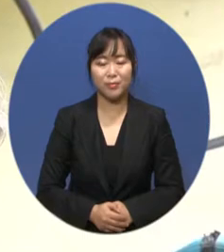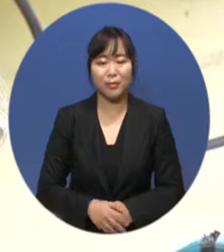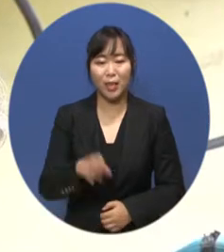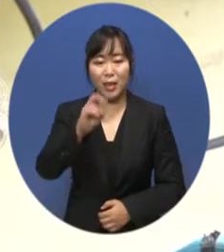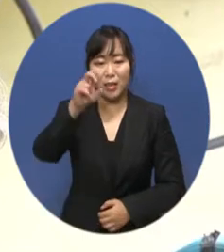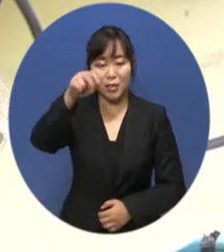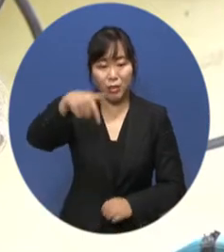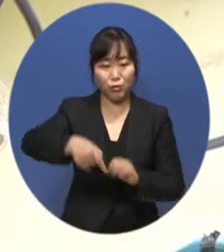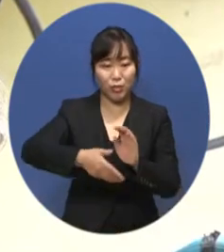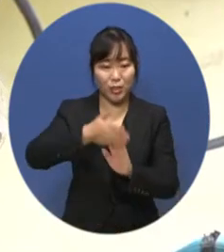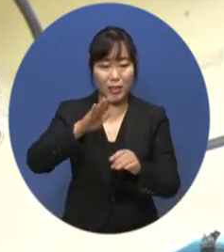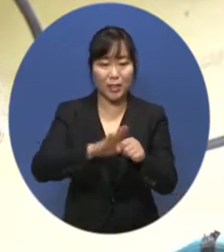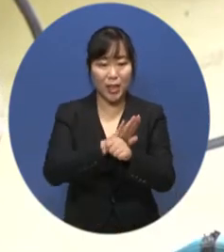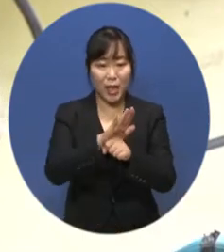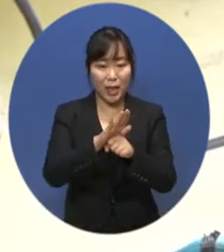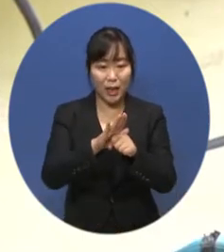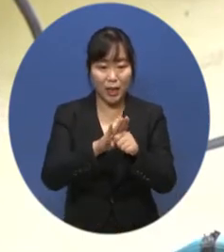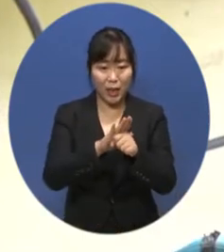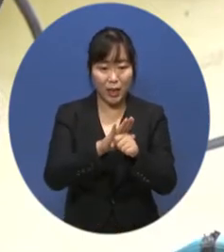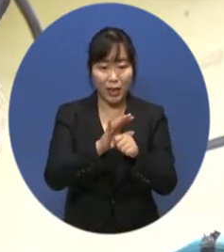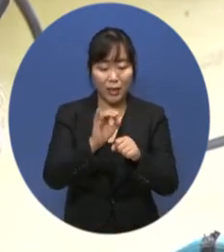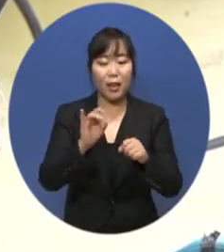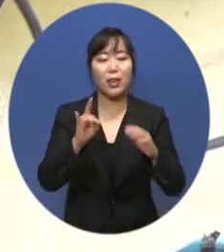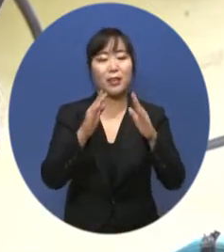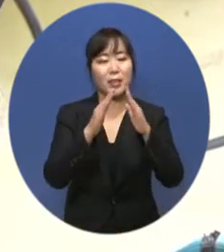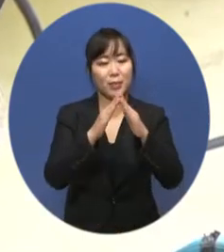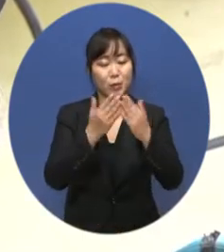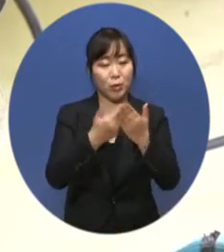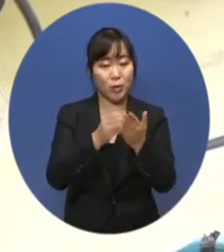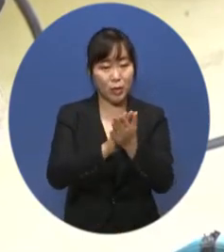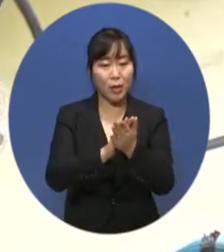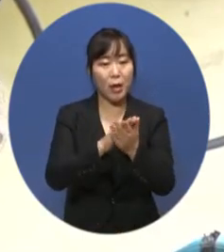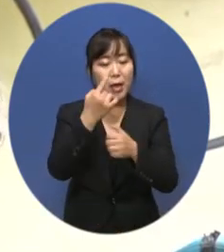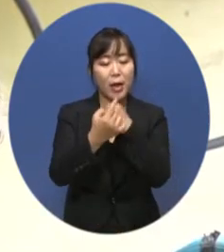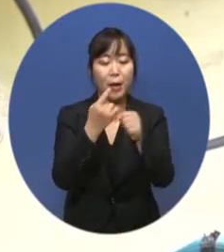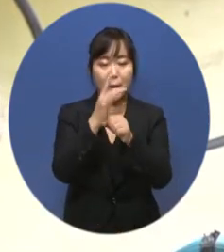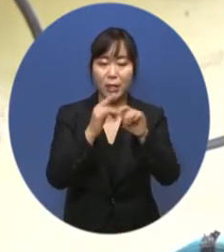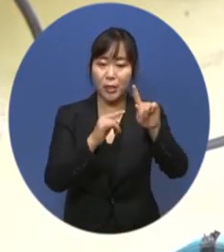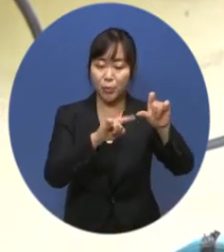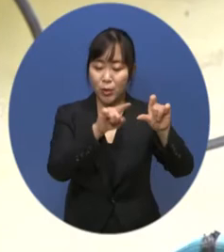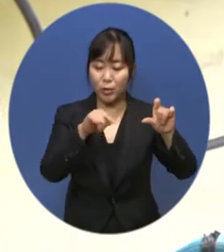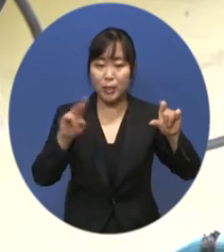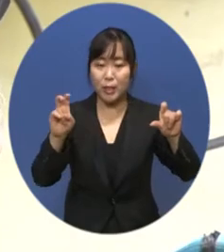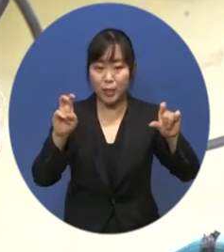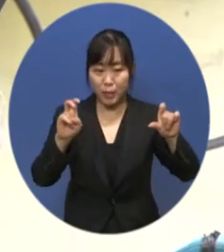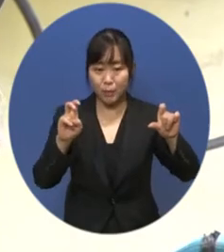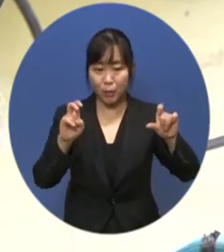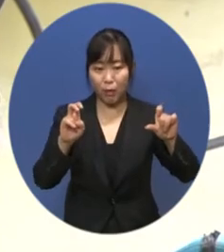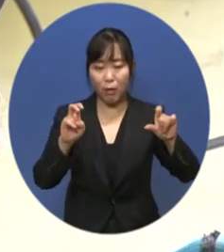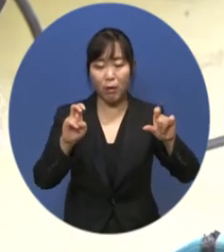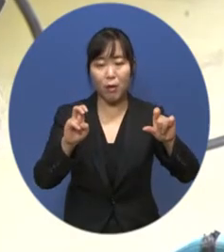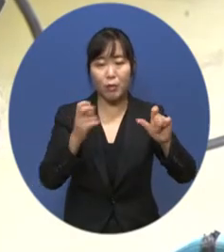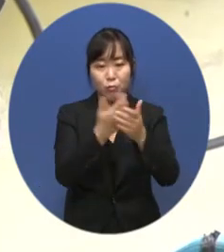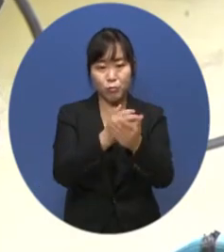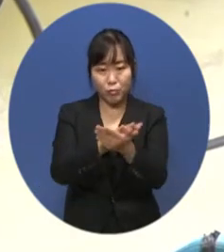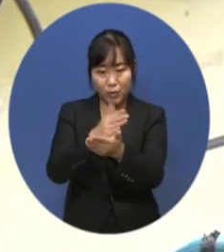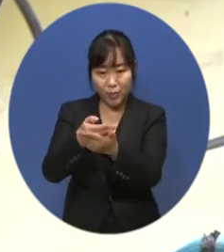양주시 사랑의 집고치기 프로젝트는 매년 15가구에서 20가구를 대상으로